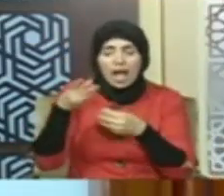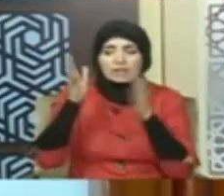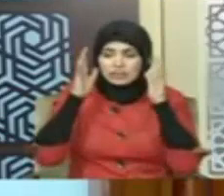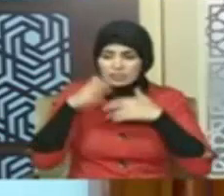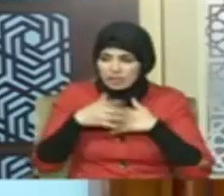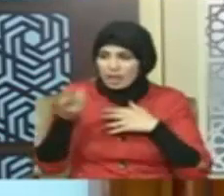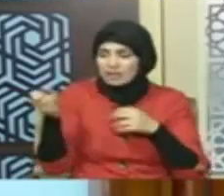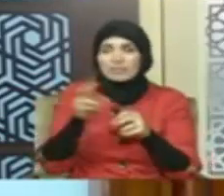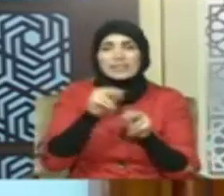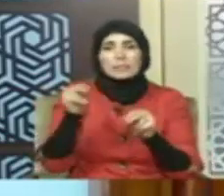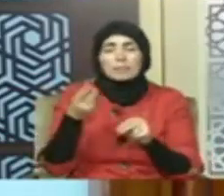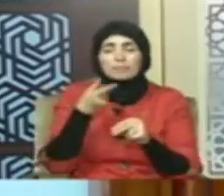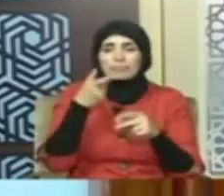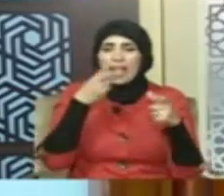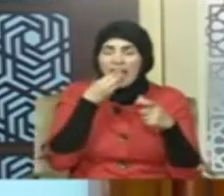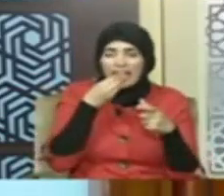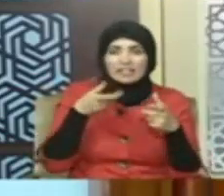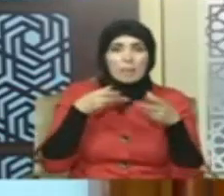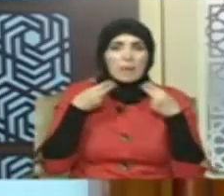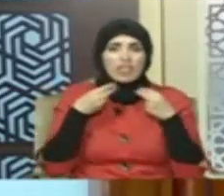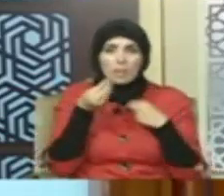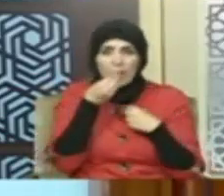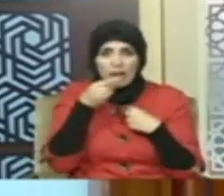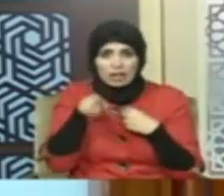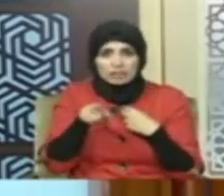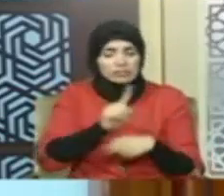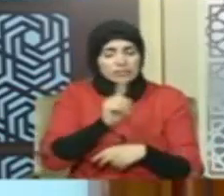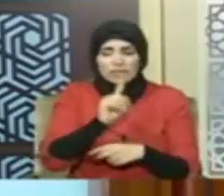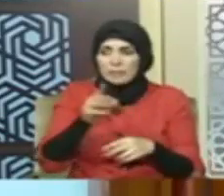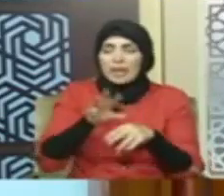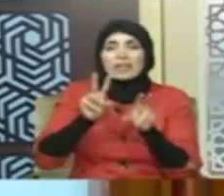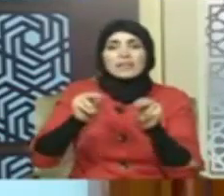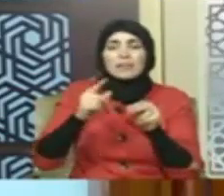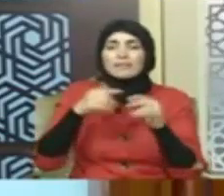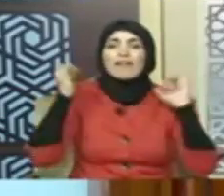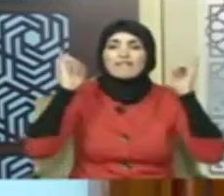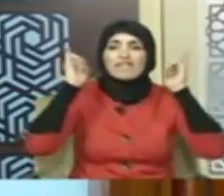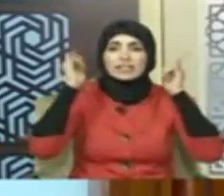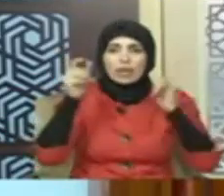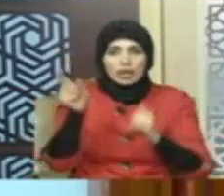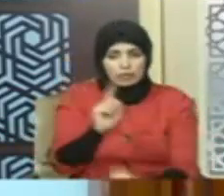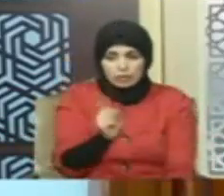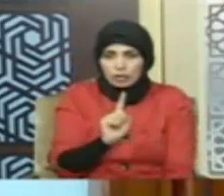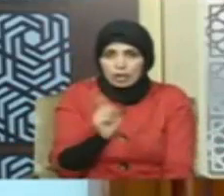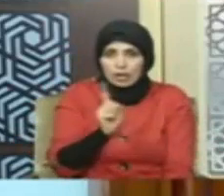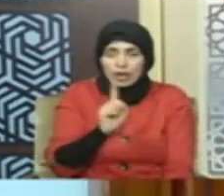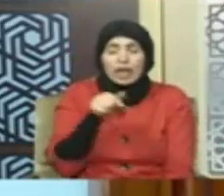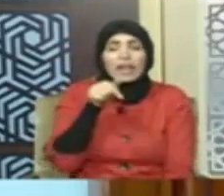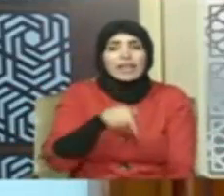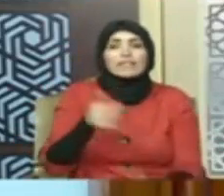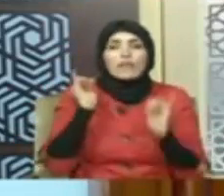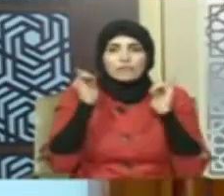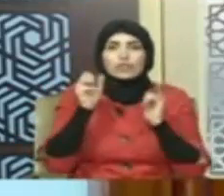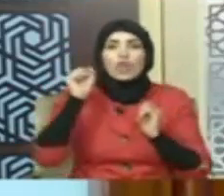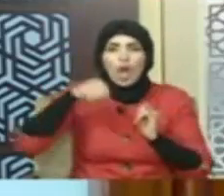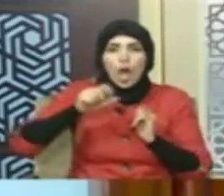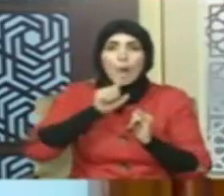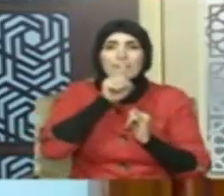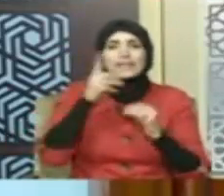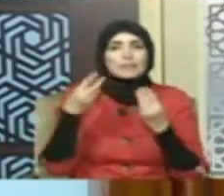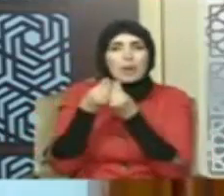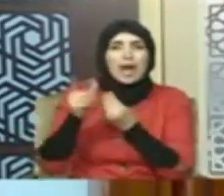أنها مطعم أو إلى شيء آخر، أو أن الناس كأنها في نزهة. أنت في نزهة ربانية وفي